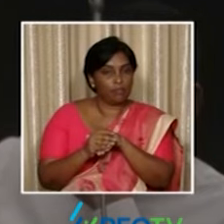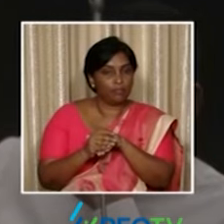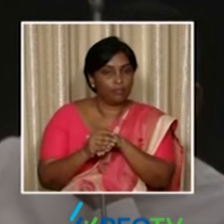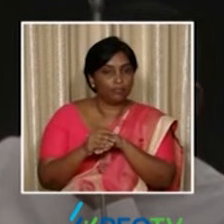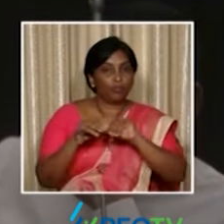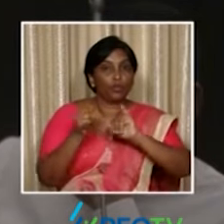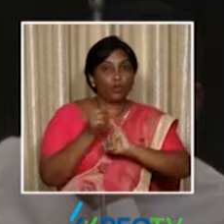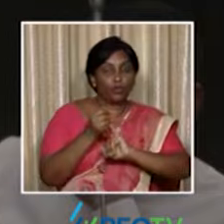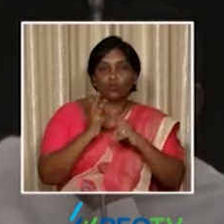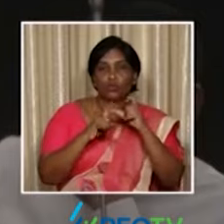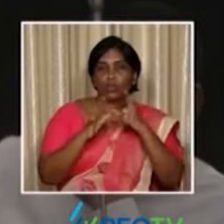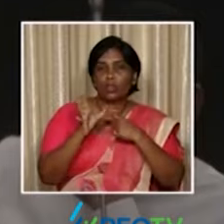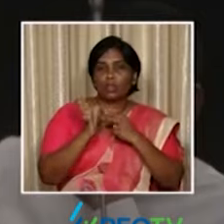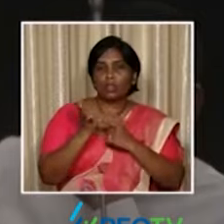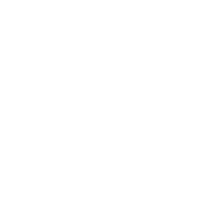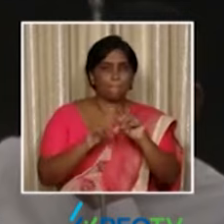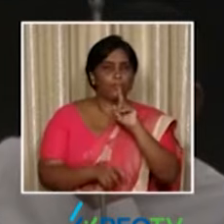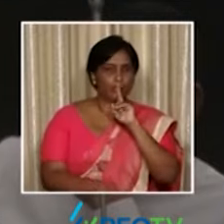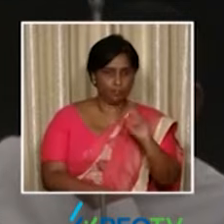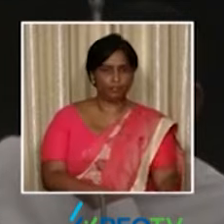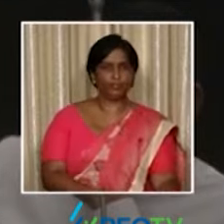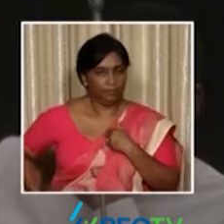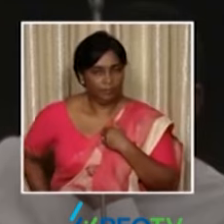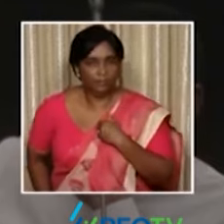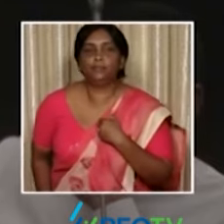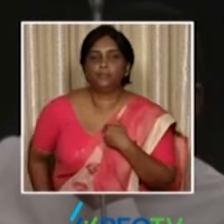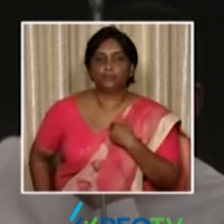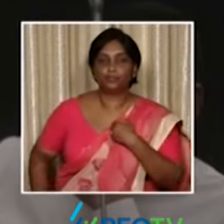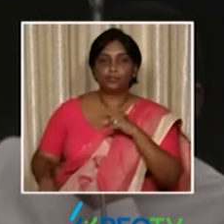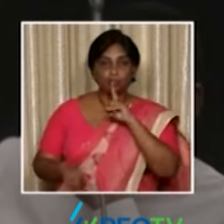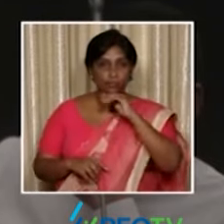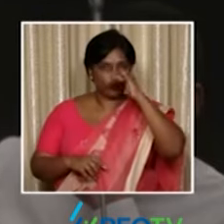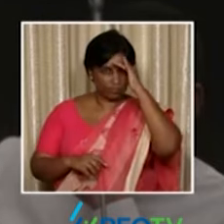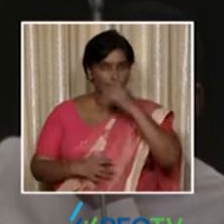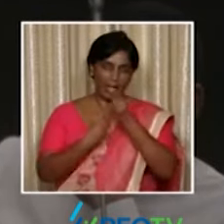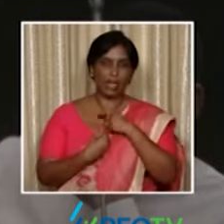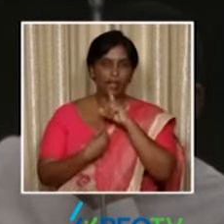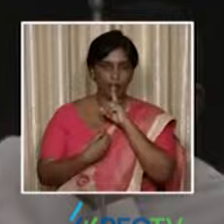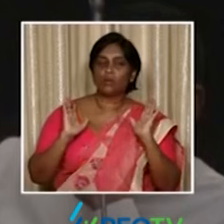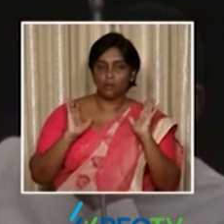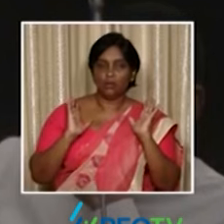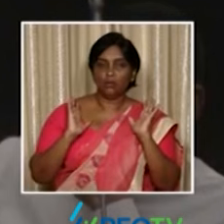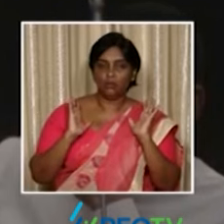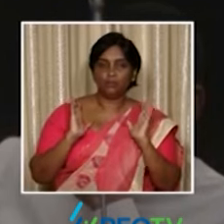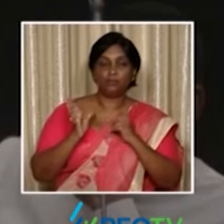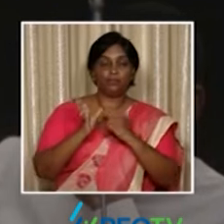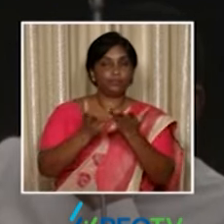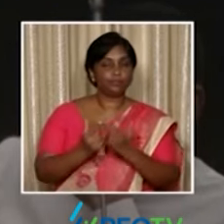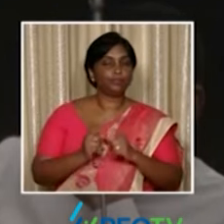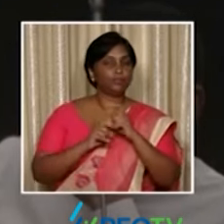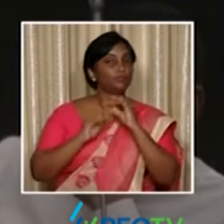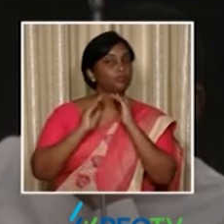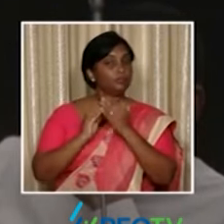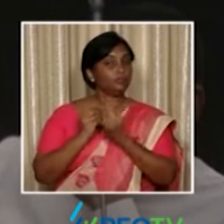සුදත් චන්ද්‍රසේකර මන් දැක්කා මාධ්‍යේ කියලා තියෙනවා. මොකද මේ තර්ජනය? කතානායකතුමාගෙන් ඉල්ලුව ආරක්ෂාව නෑ. විගණන